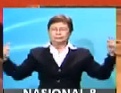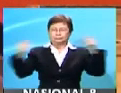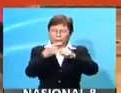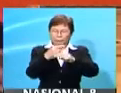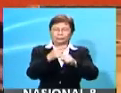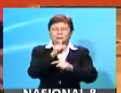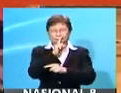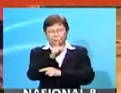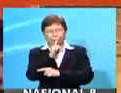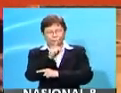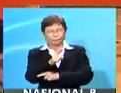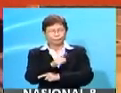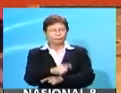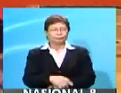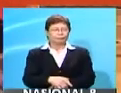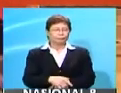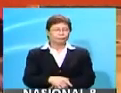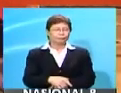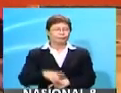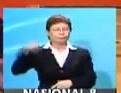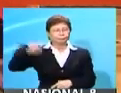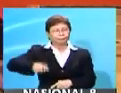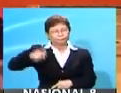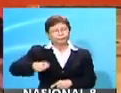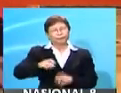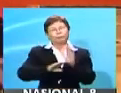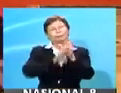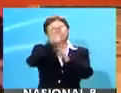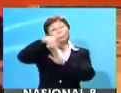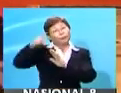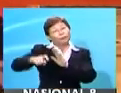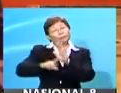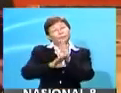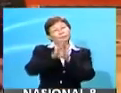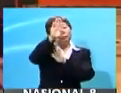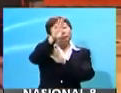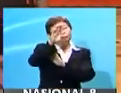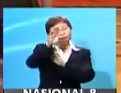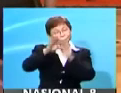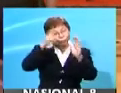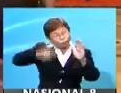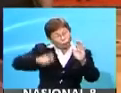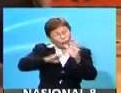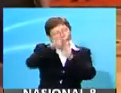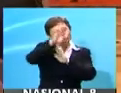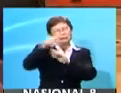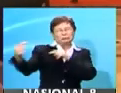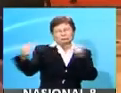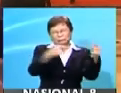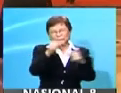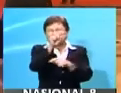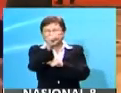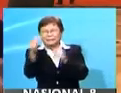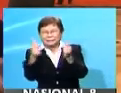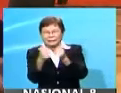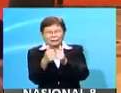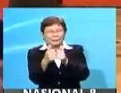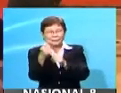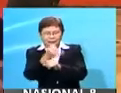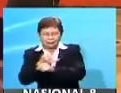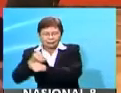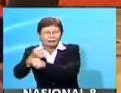sebenarnya keperluan untuk membangun ini ada berkonflik sedikit dengan